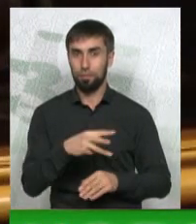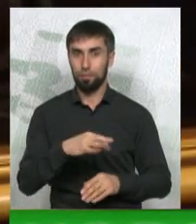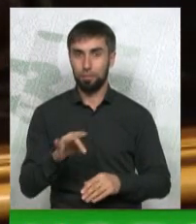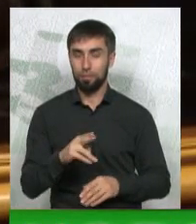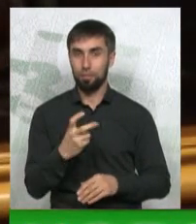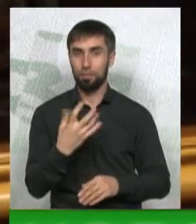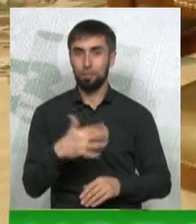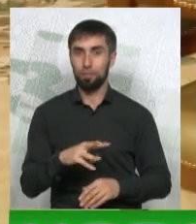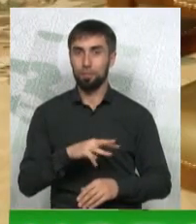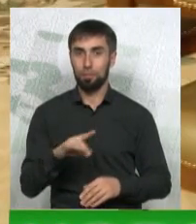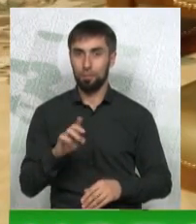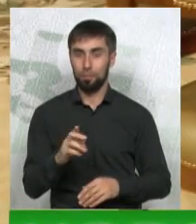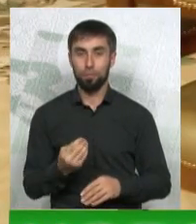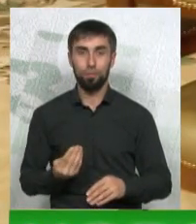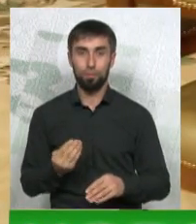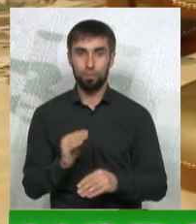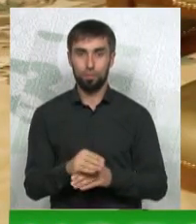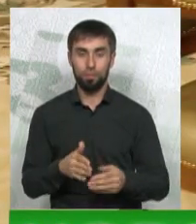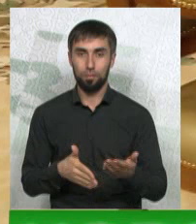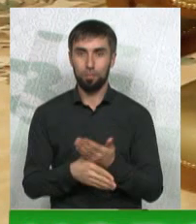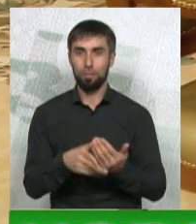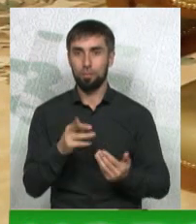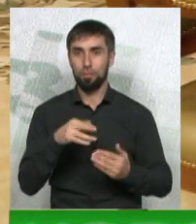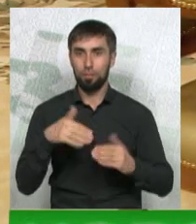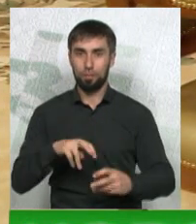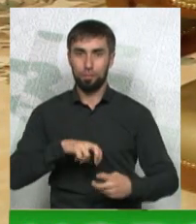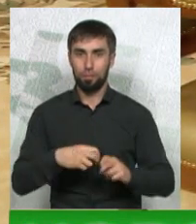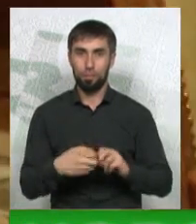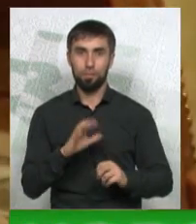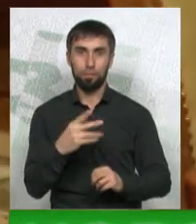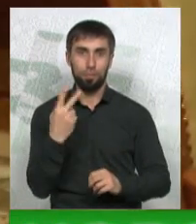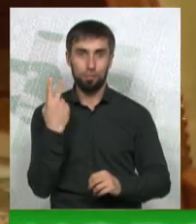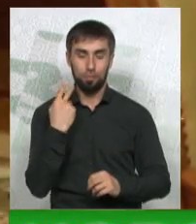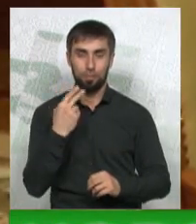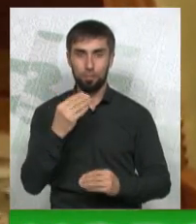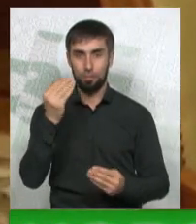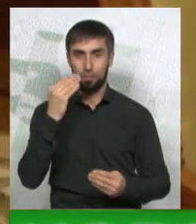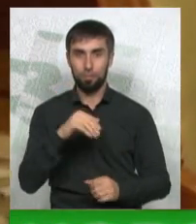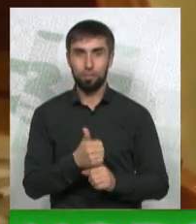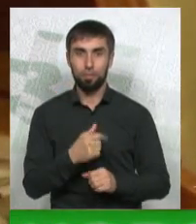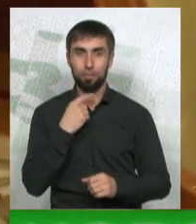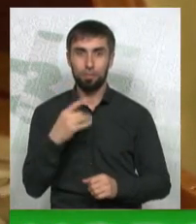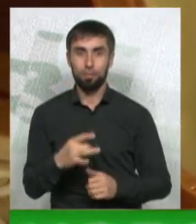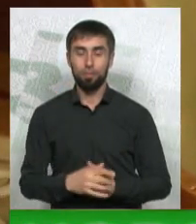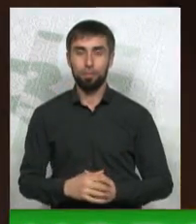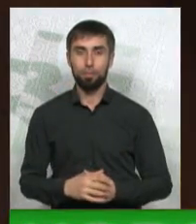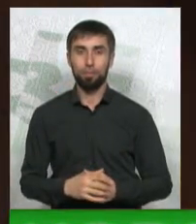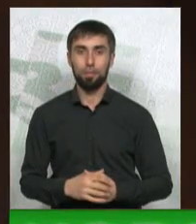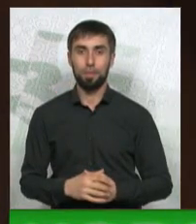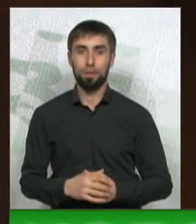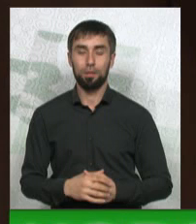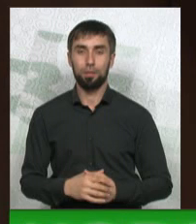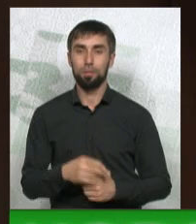миллиард 250 миллионов рублей дополнительной помощи для решения проблем с долгами, напомнил глава региона.